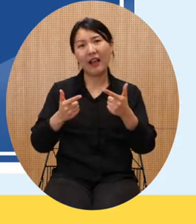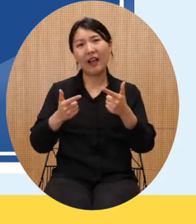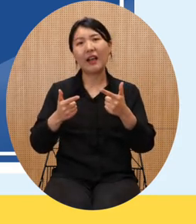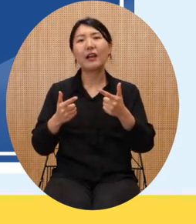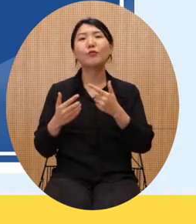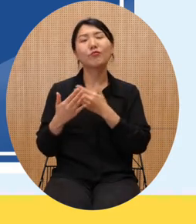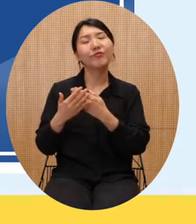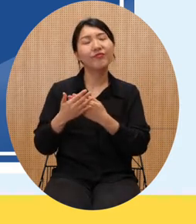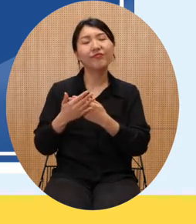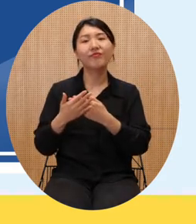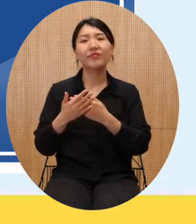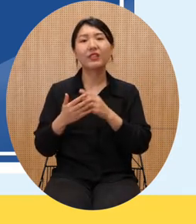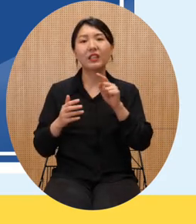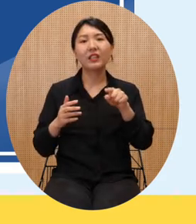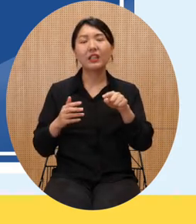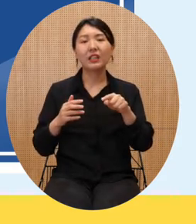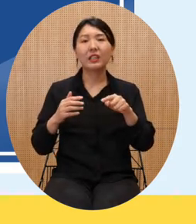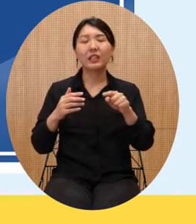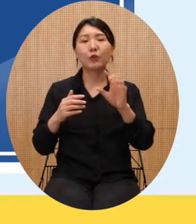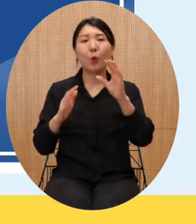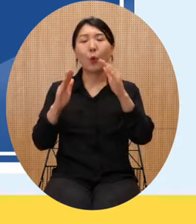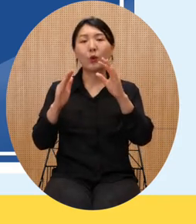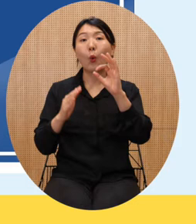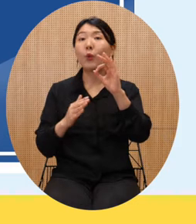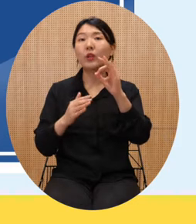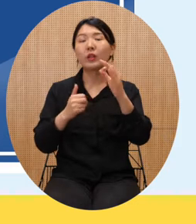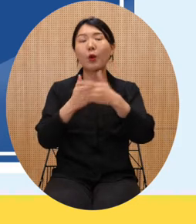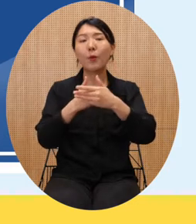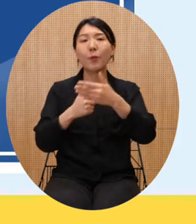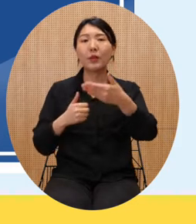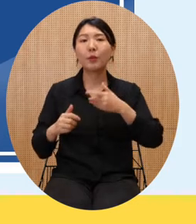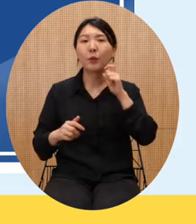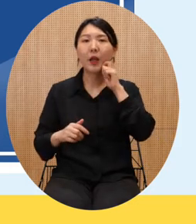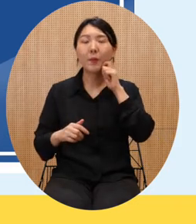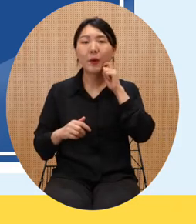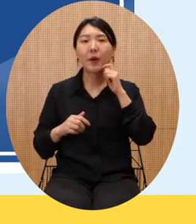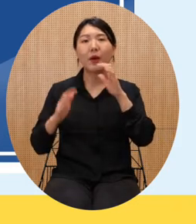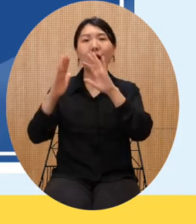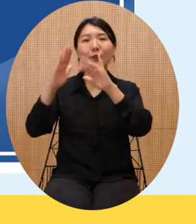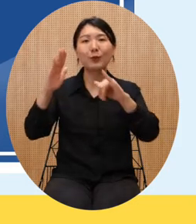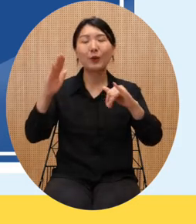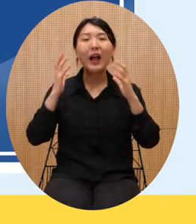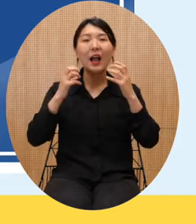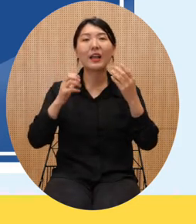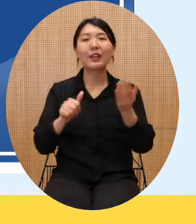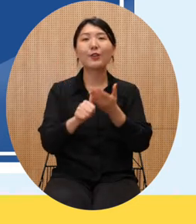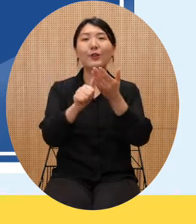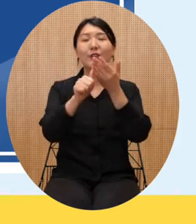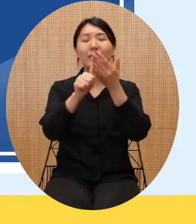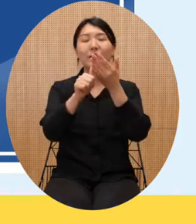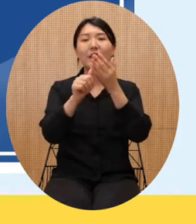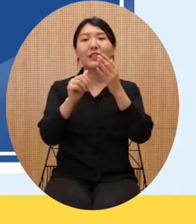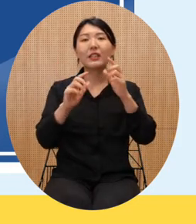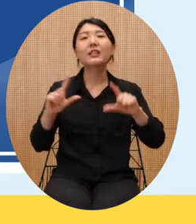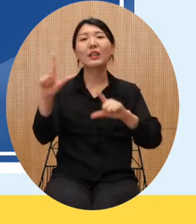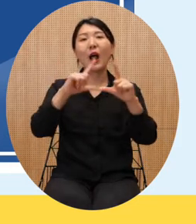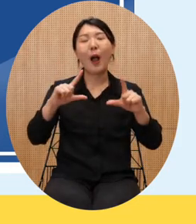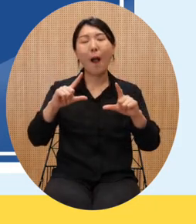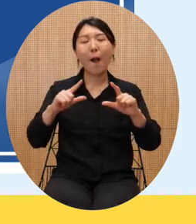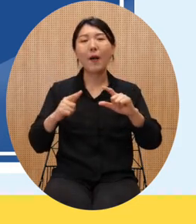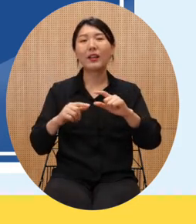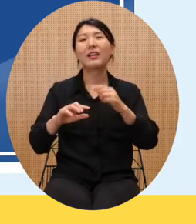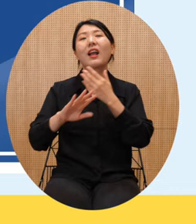없어지지는 않을까. 그러면 이 주거비 지원을 받지 못하게 되면 이 가족을 아이를 키우는 가족의 삶이